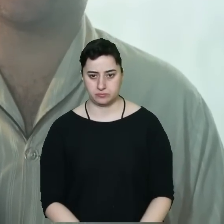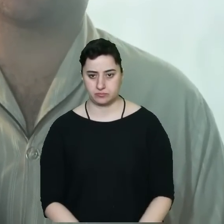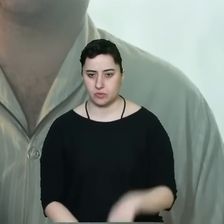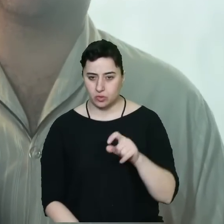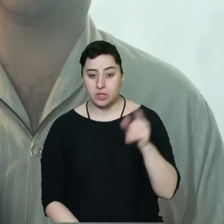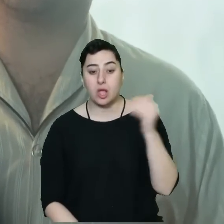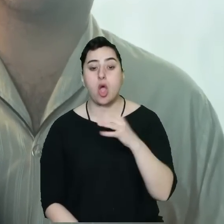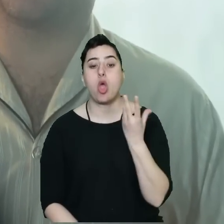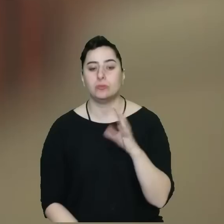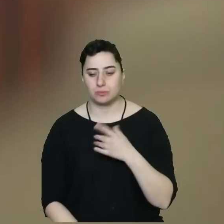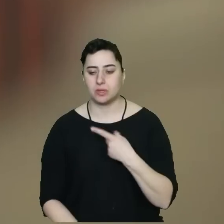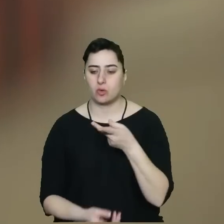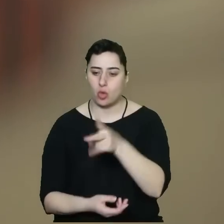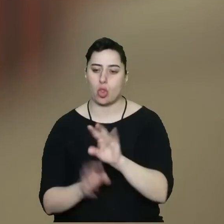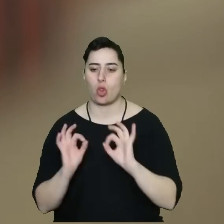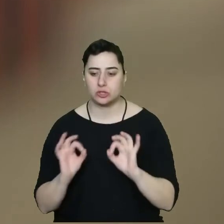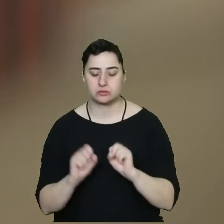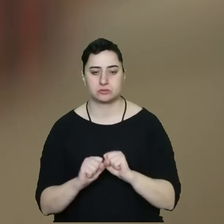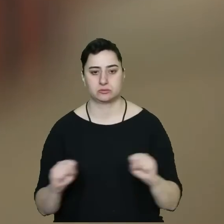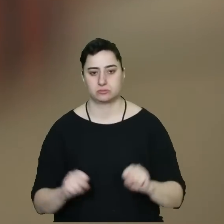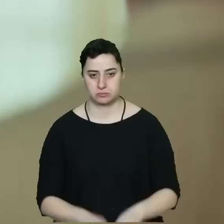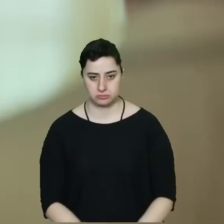O gün sen gelmeydin, o işi orada hallettiydim ben.